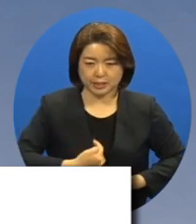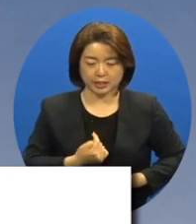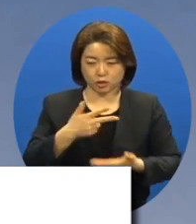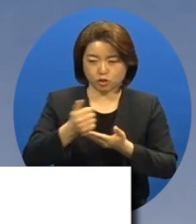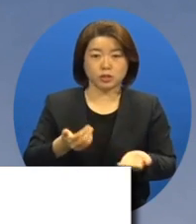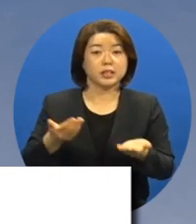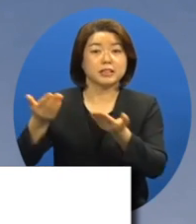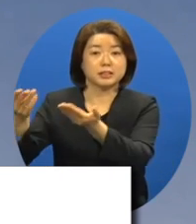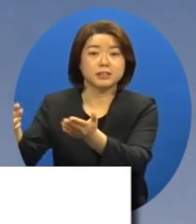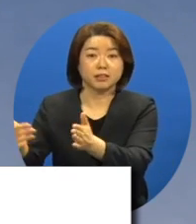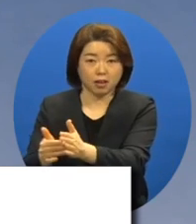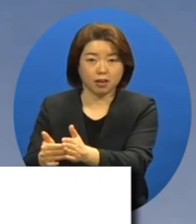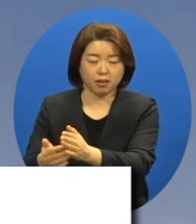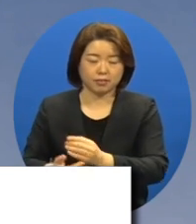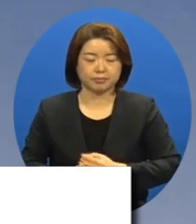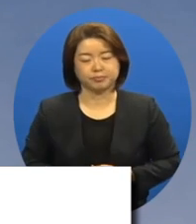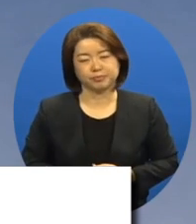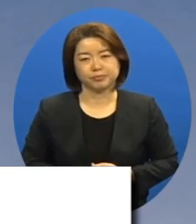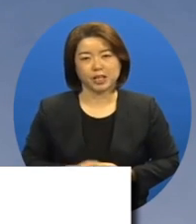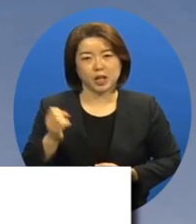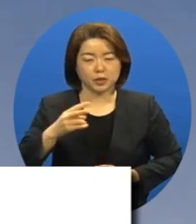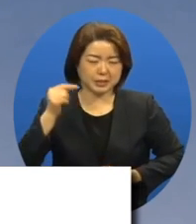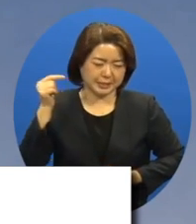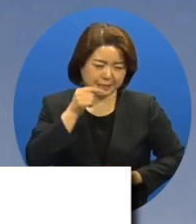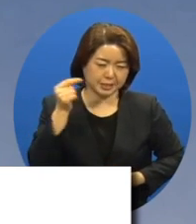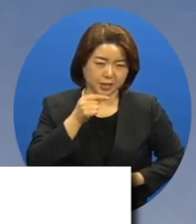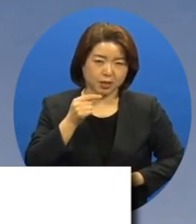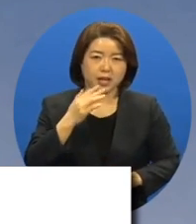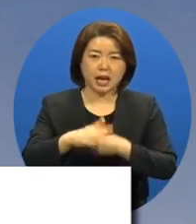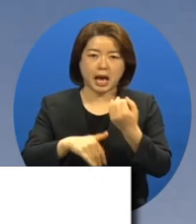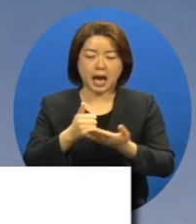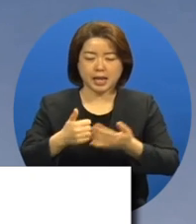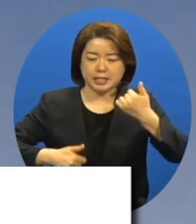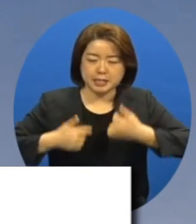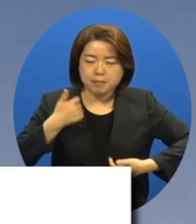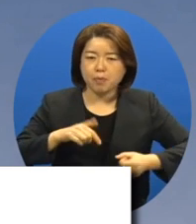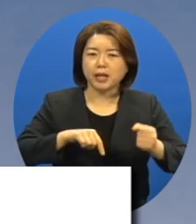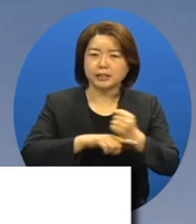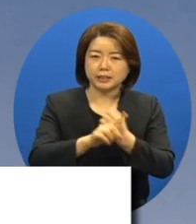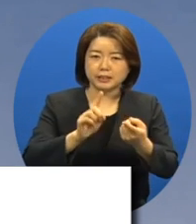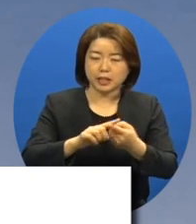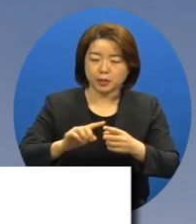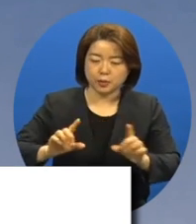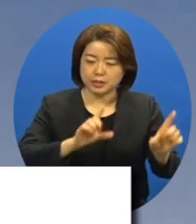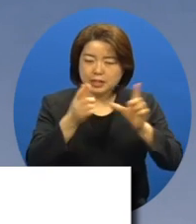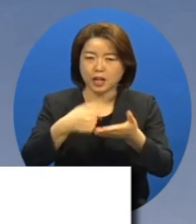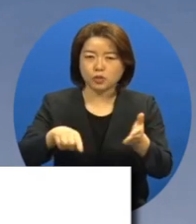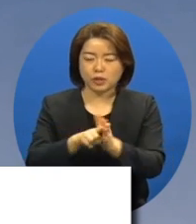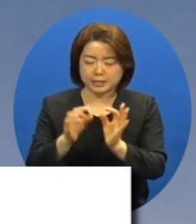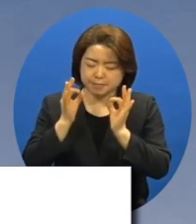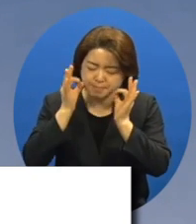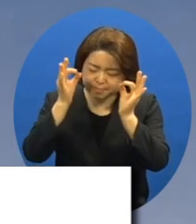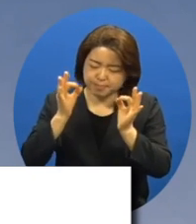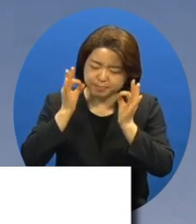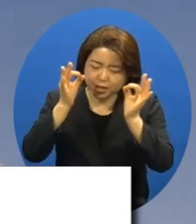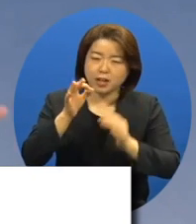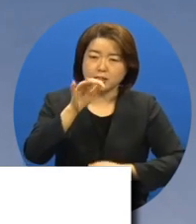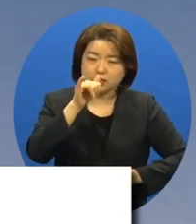주님께 드리고 그리고 철저히 하나님이 기뻐하는 때 들어 살려고 그렇게 해줄 수 없답니다